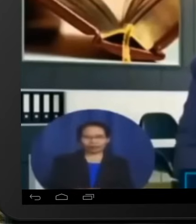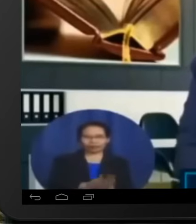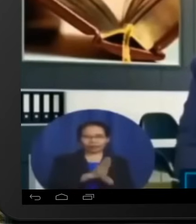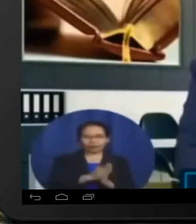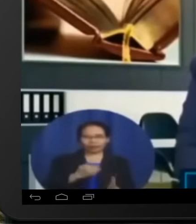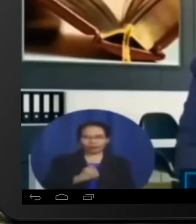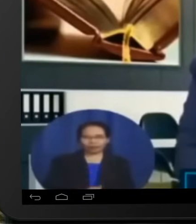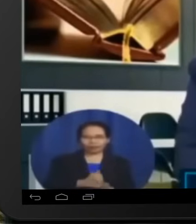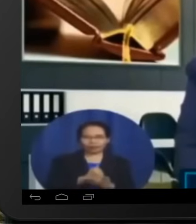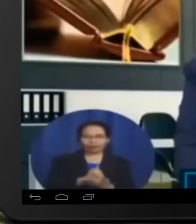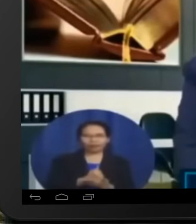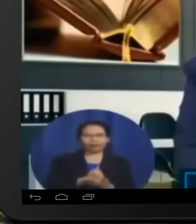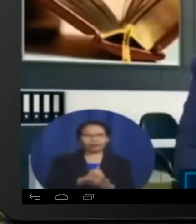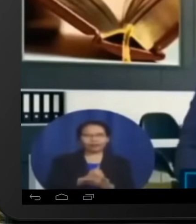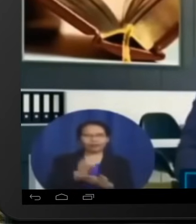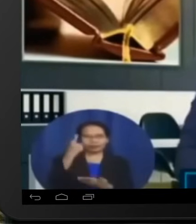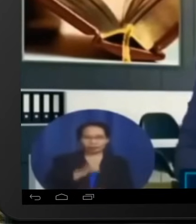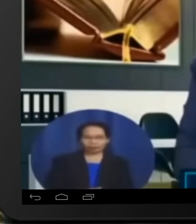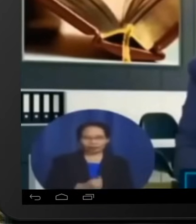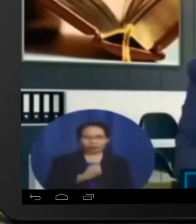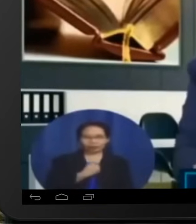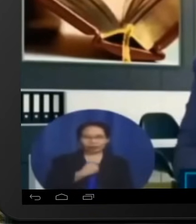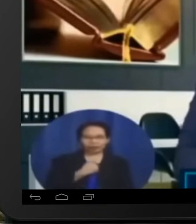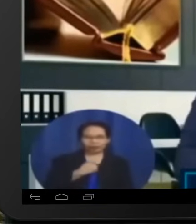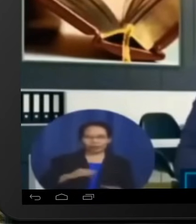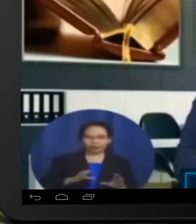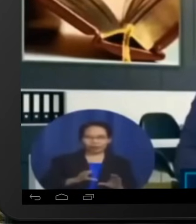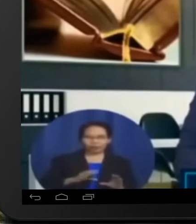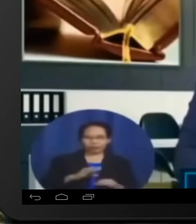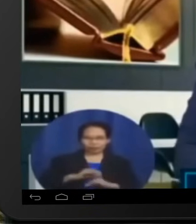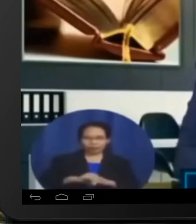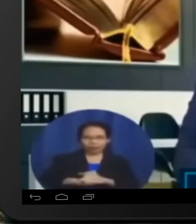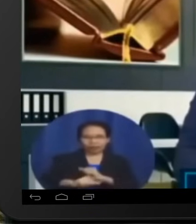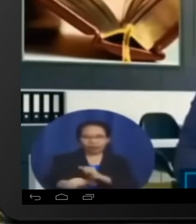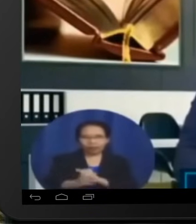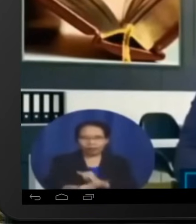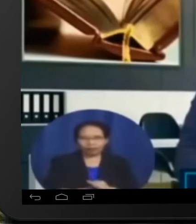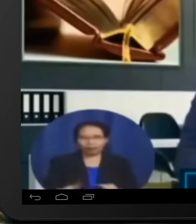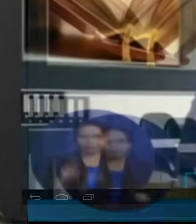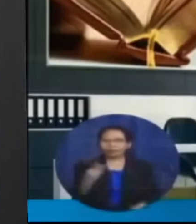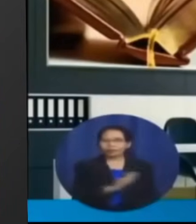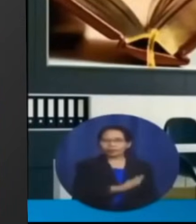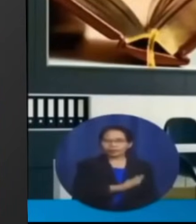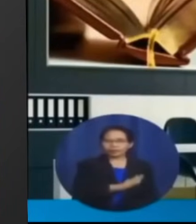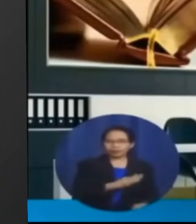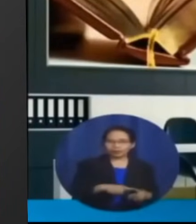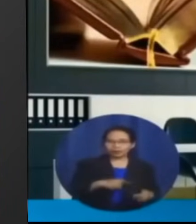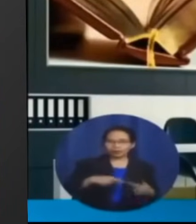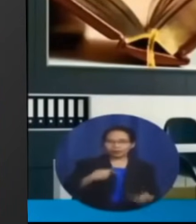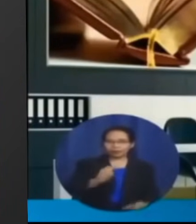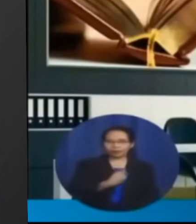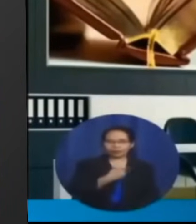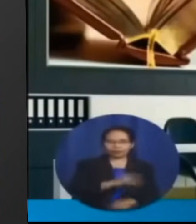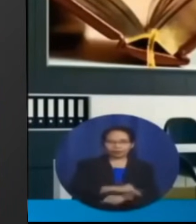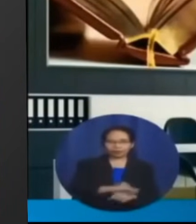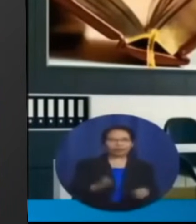Humingi ako ng tulong para matulungan akong mangampanya sa mga miyembro nila. Ang sabi sa akin